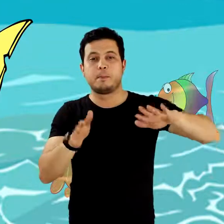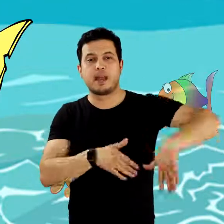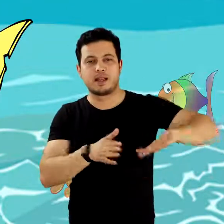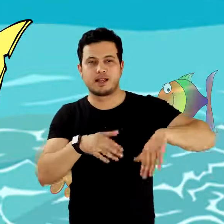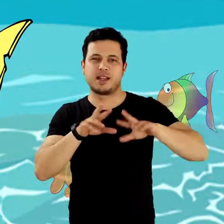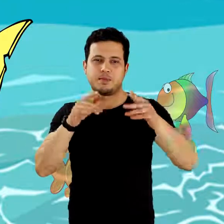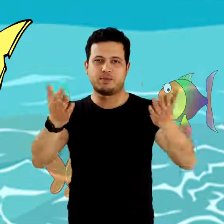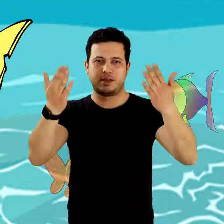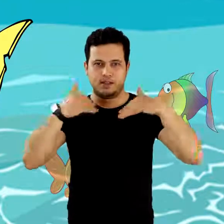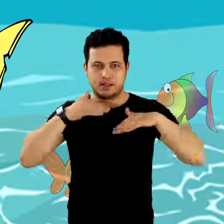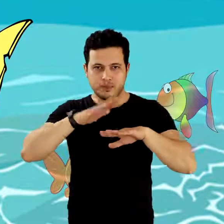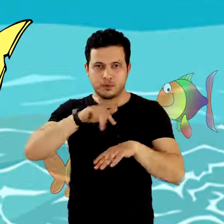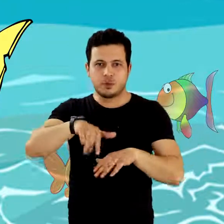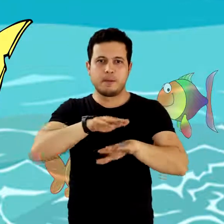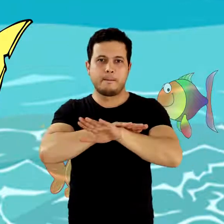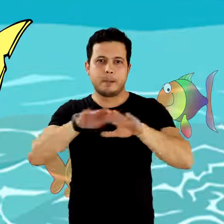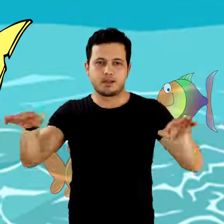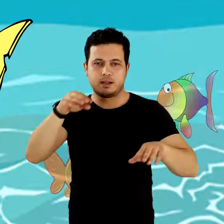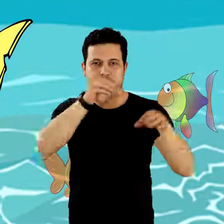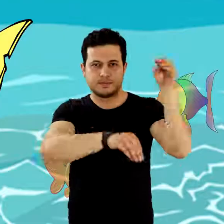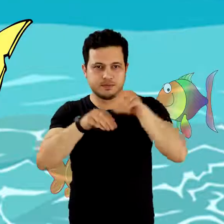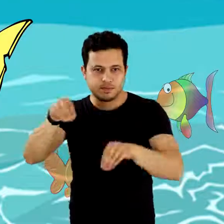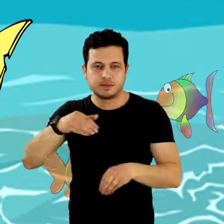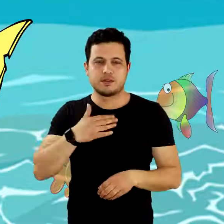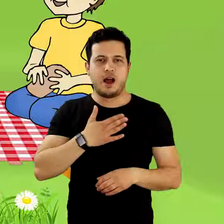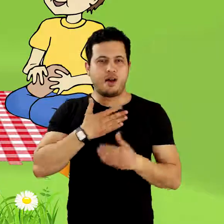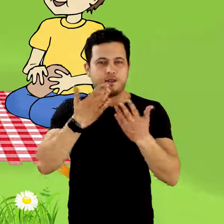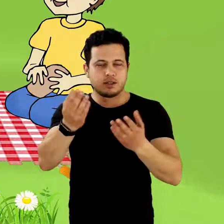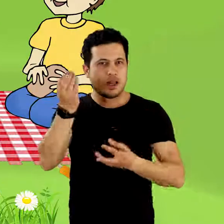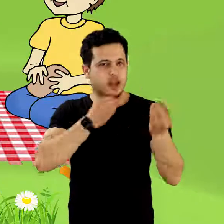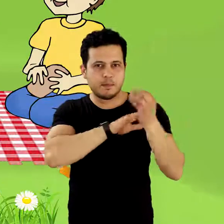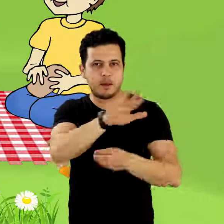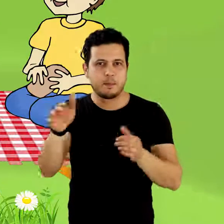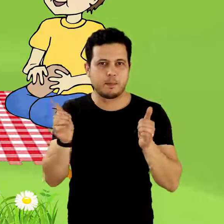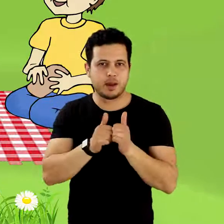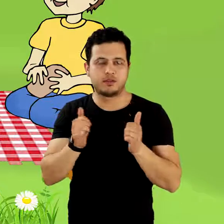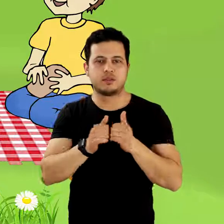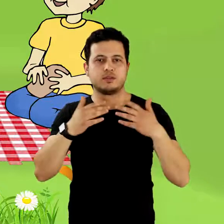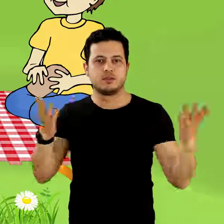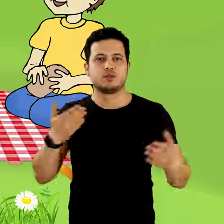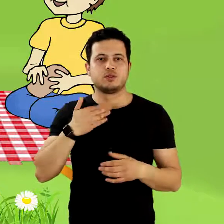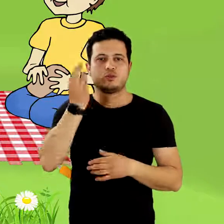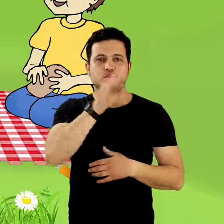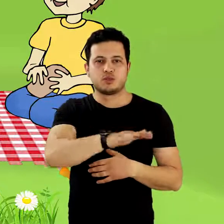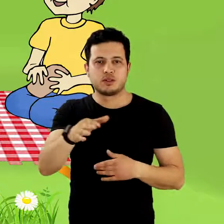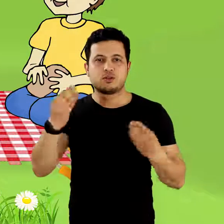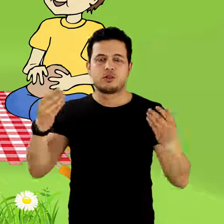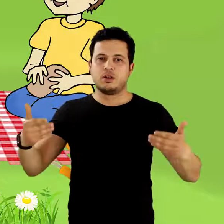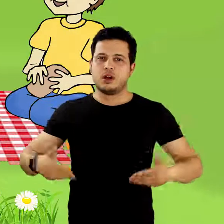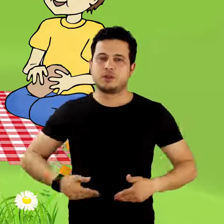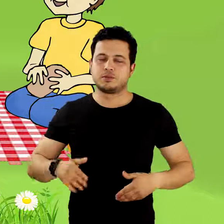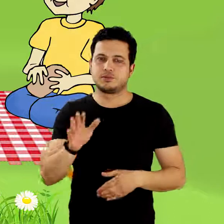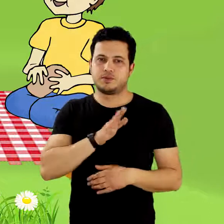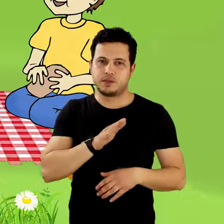Hep beraber getirdiklerimizi masaya yerleştirip afiyetle yiyelim. Doğrusu çocuklar da çok